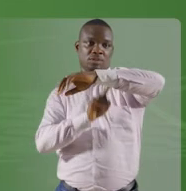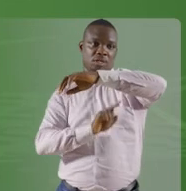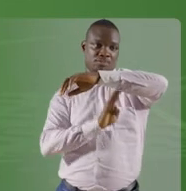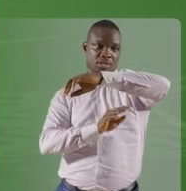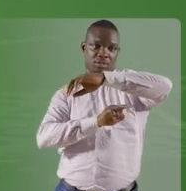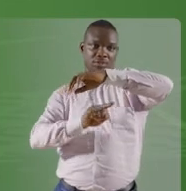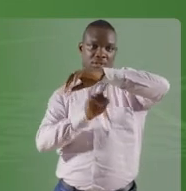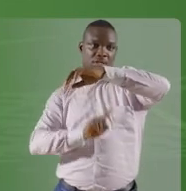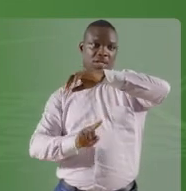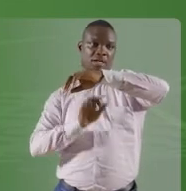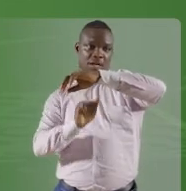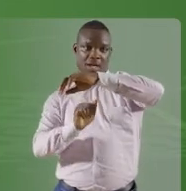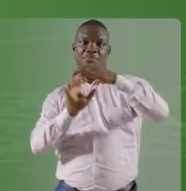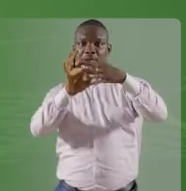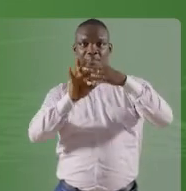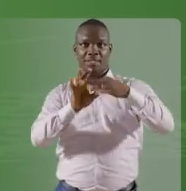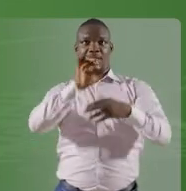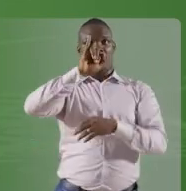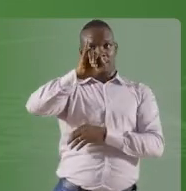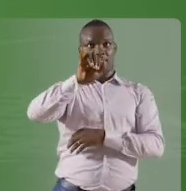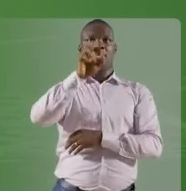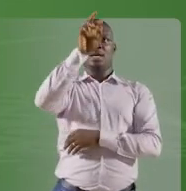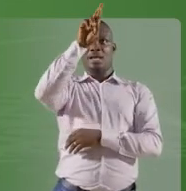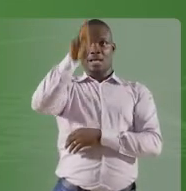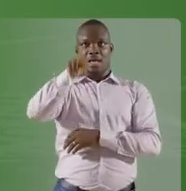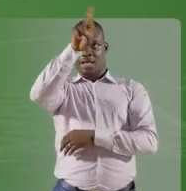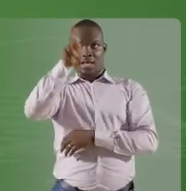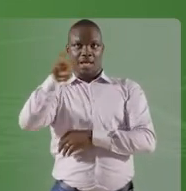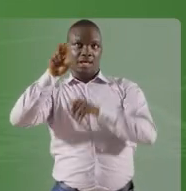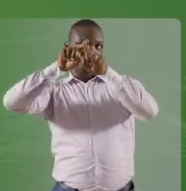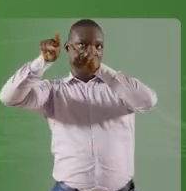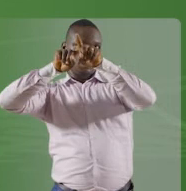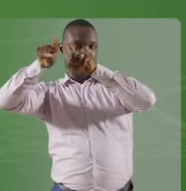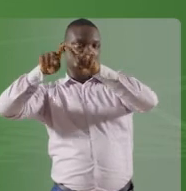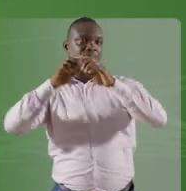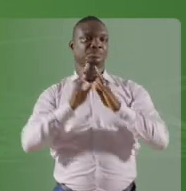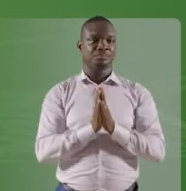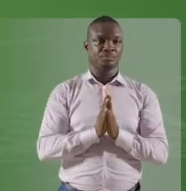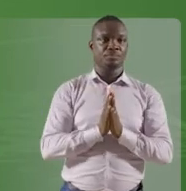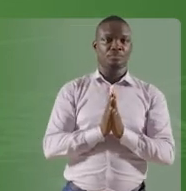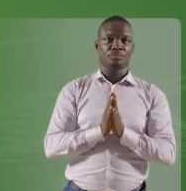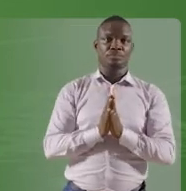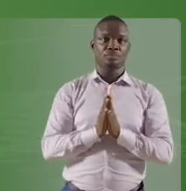ZA appartient à IR étoile, l'ensemble des nombres imaginaires purs.